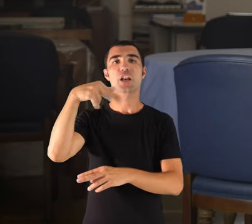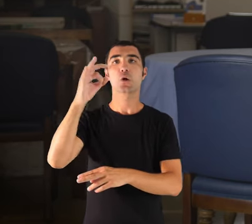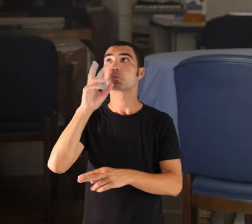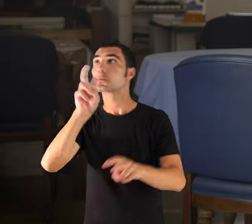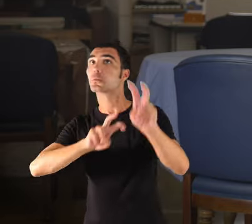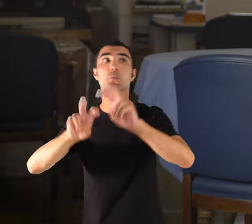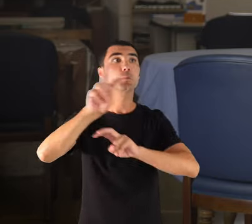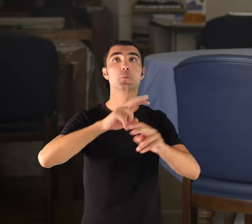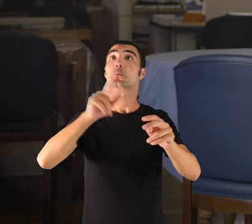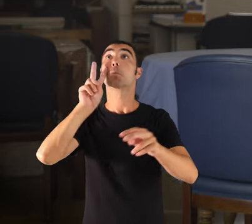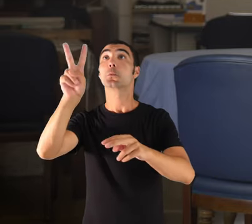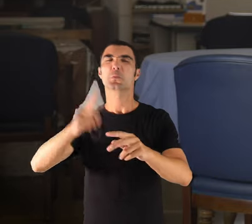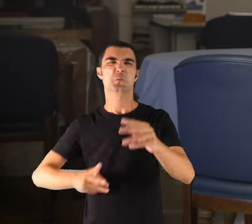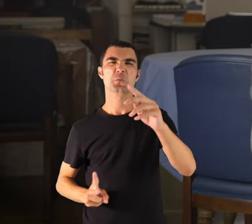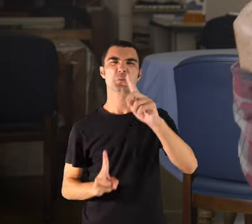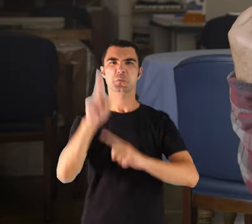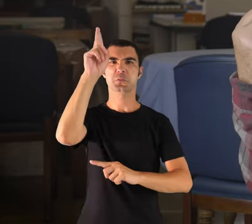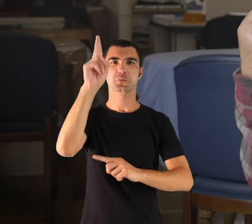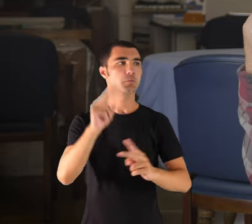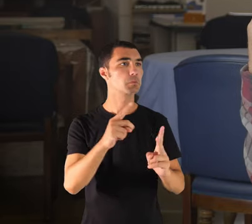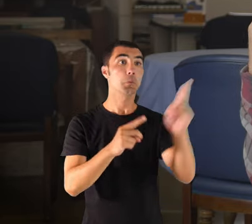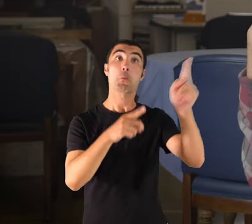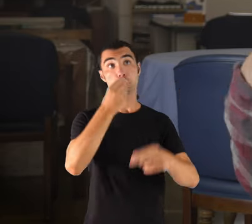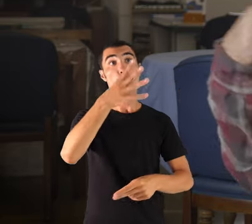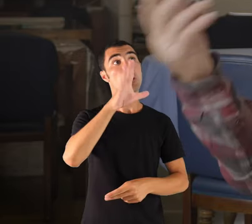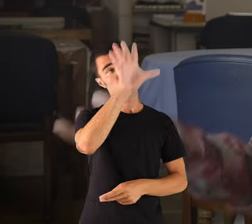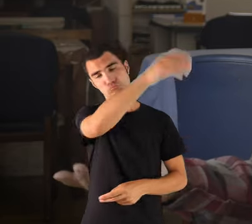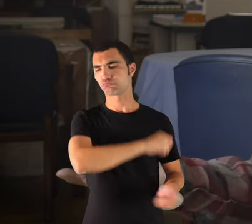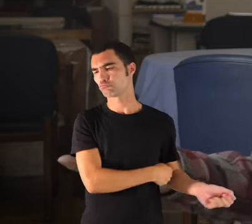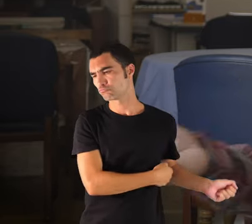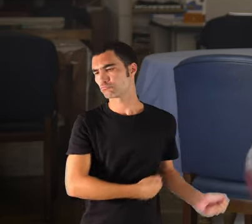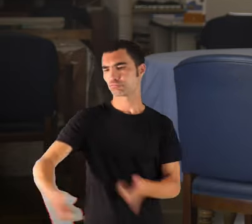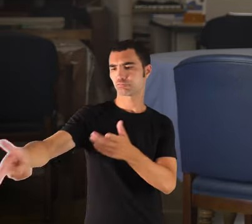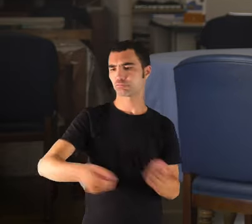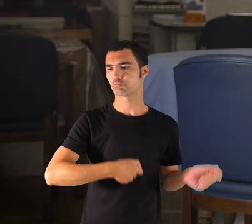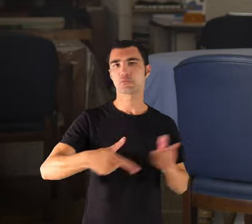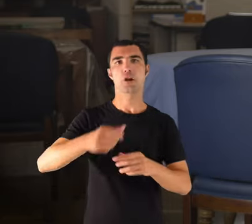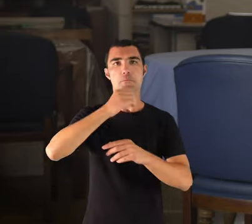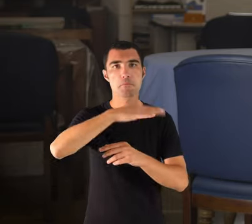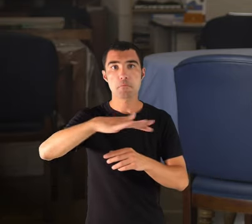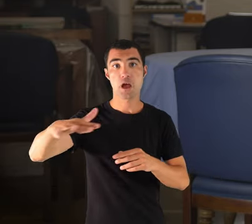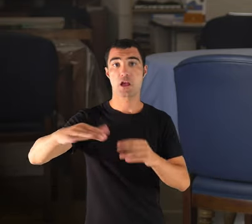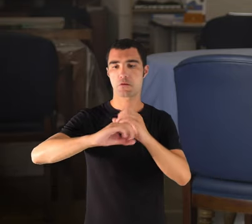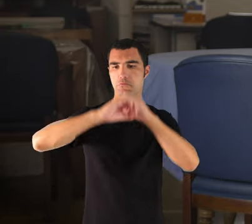cercàvem un pidret, el teàvem, aquesta és bona, i el treballàvem per avall, el posàvem dins la mà, i després li llevàvem